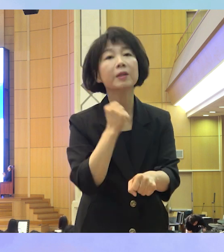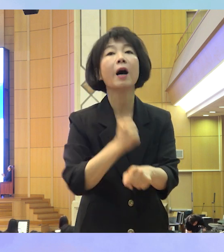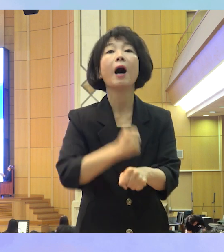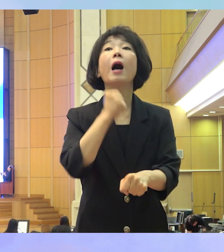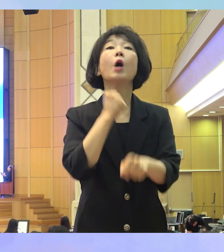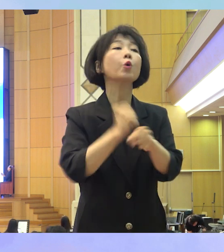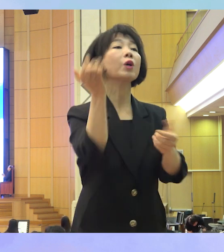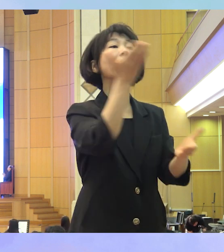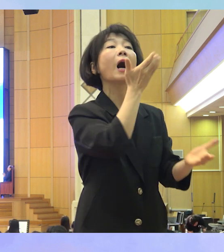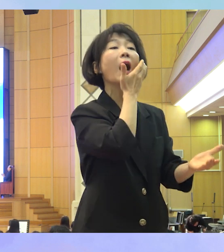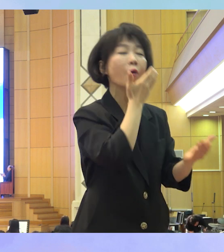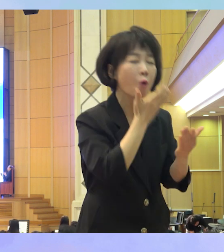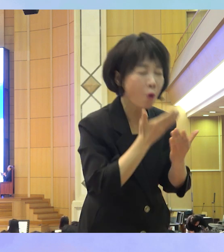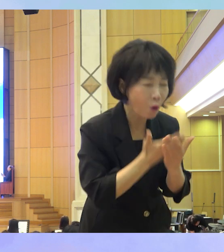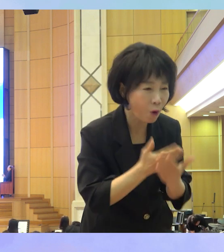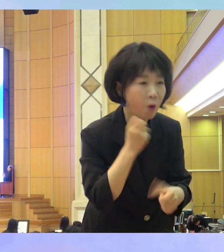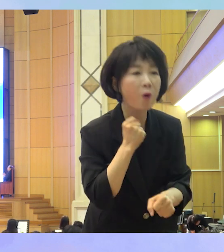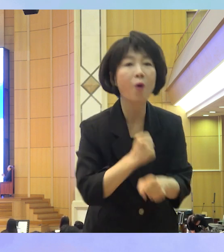기억합니다.